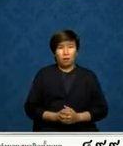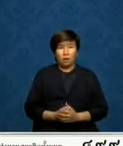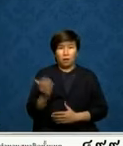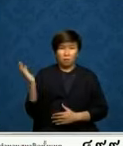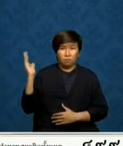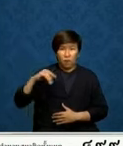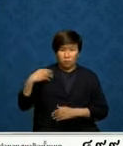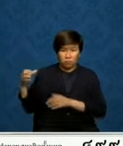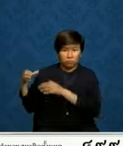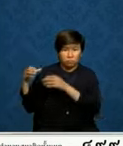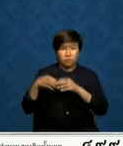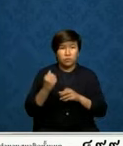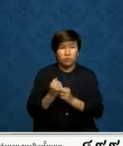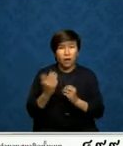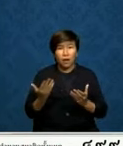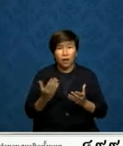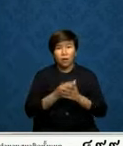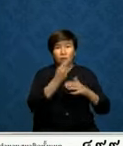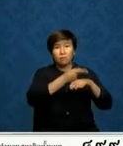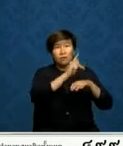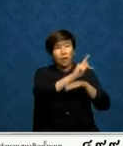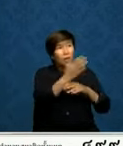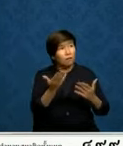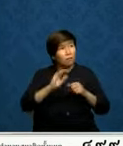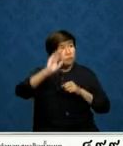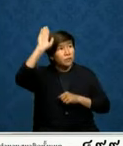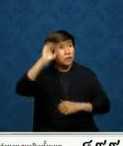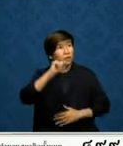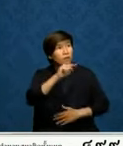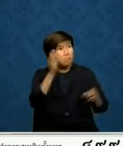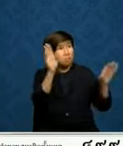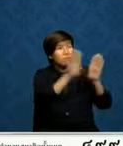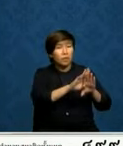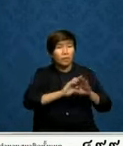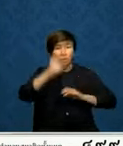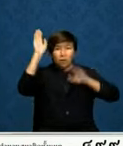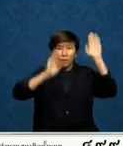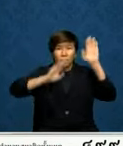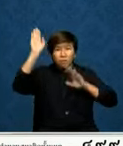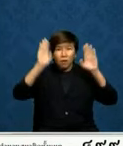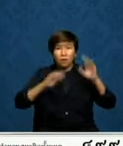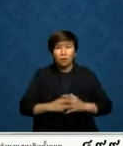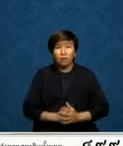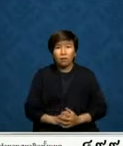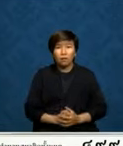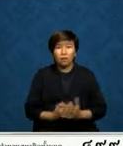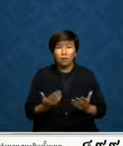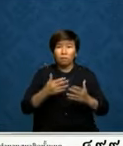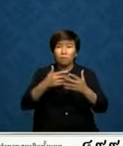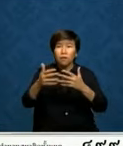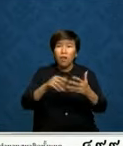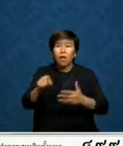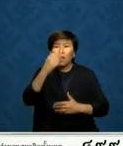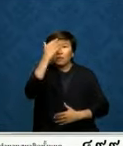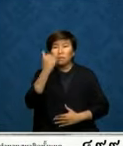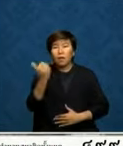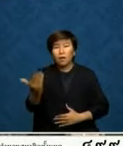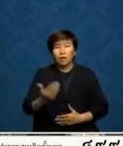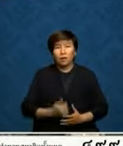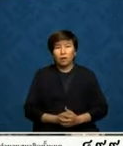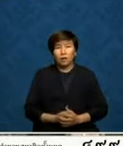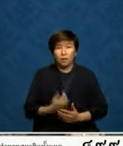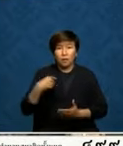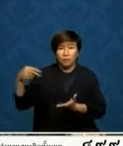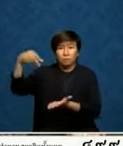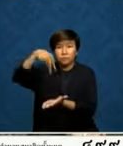ประธานครับเดี๋ยวผมจะเสนอปิดอภิปรายแล้วก็โหวตเลยครับจะได้รู้เรื่องกันครับไม่เป็นไรถ้าทำแบบนี้ไม่ใช่ลุกขึ้นม